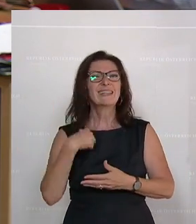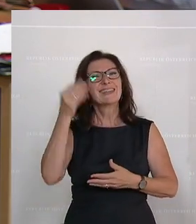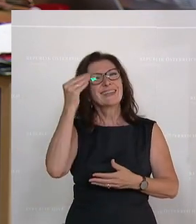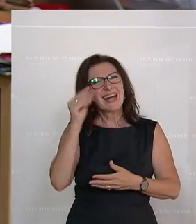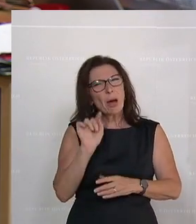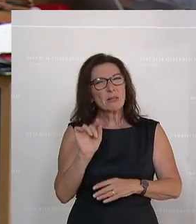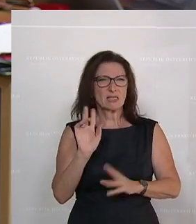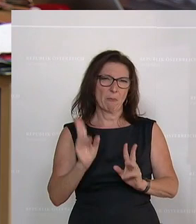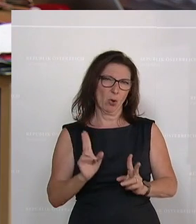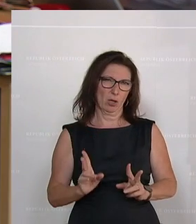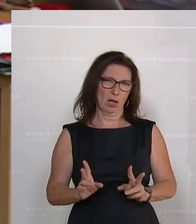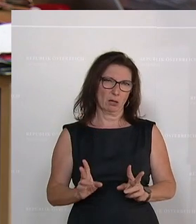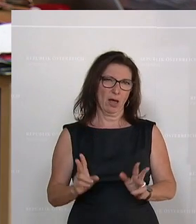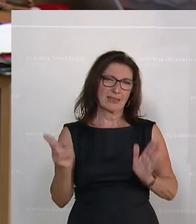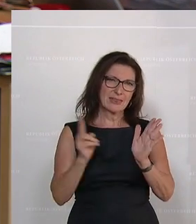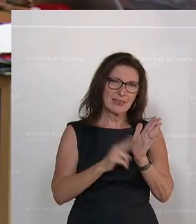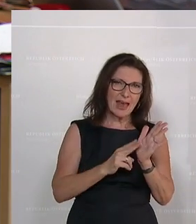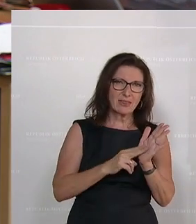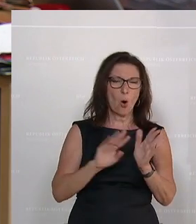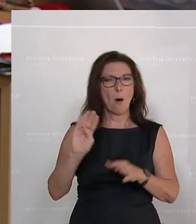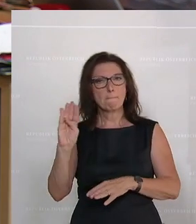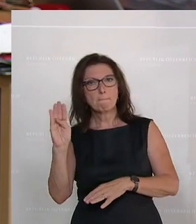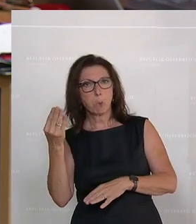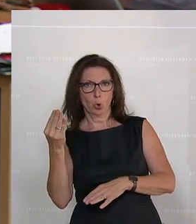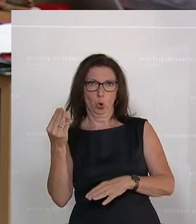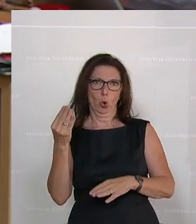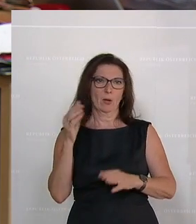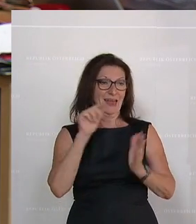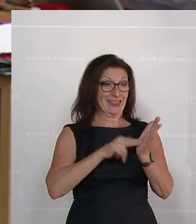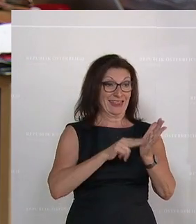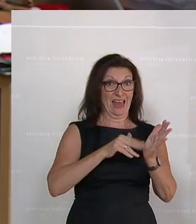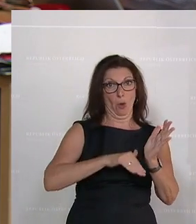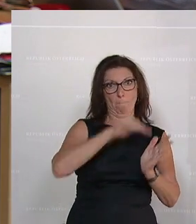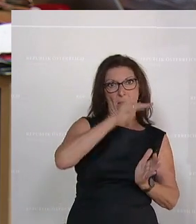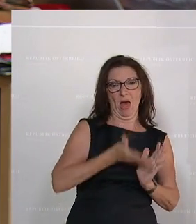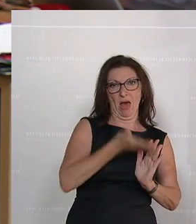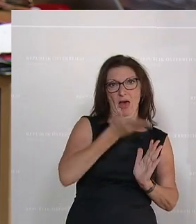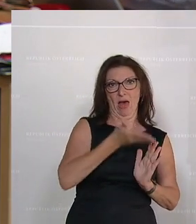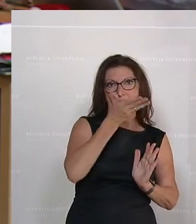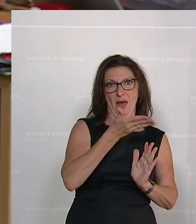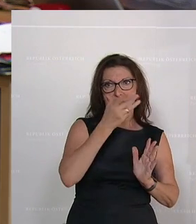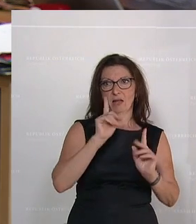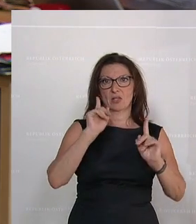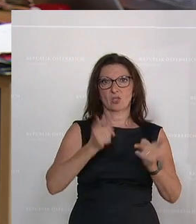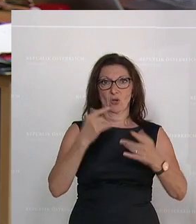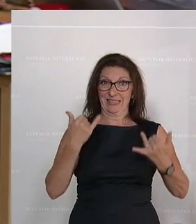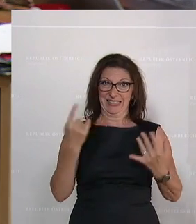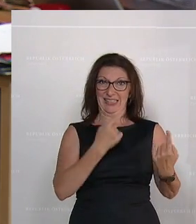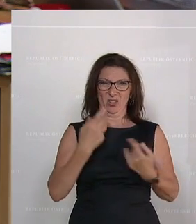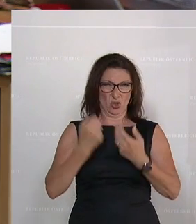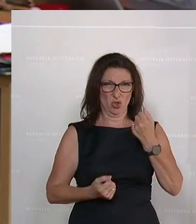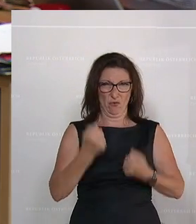dass netto vom brutto zu erhöhen und damit etwas druck aus der sehr schwierigen situation zu nehmen